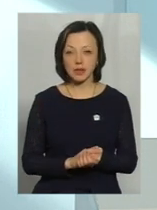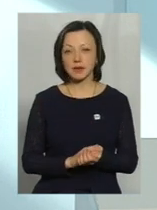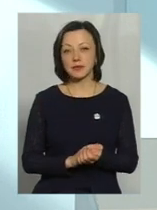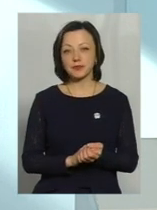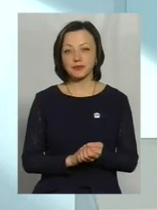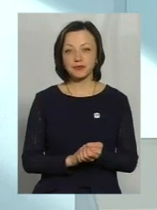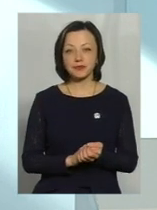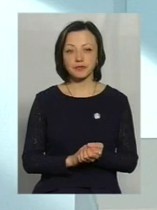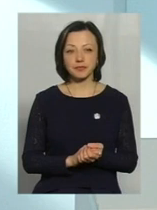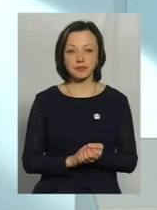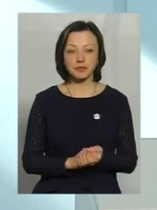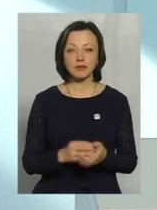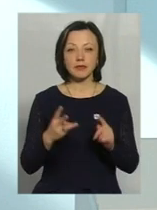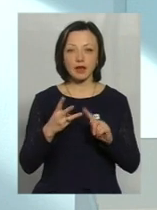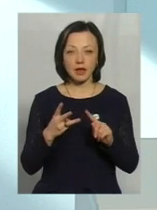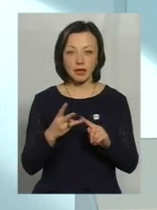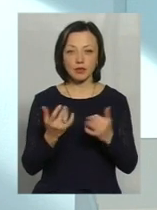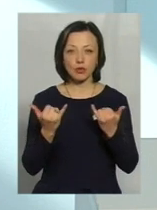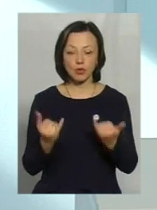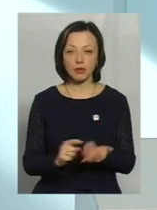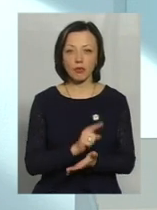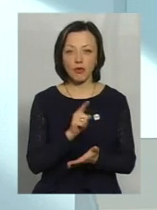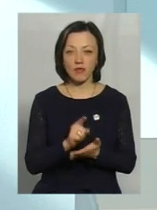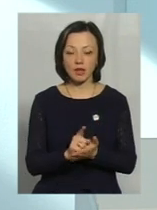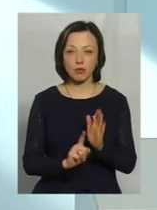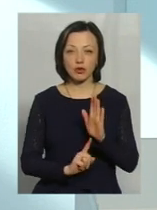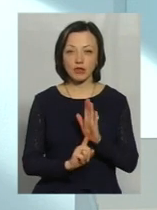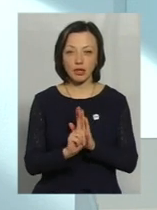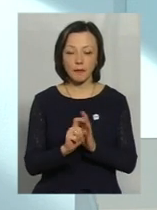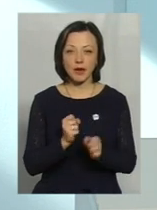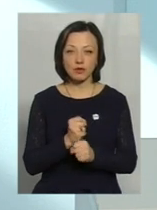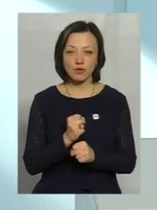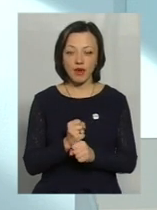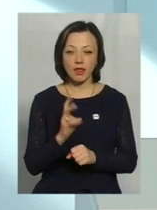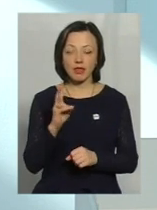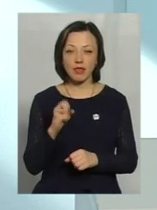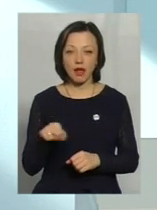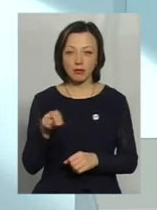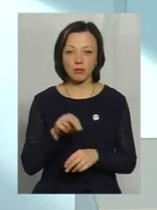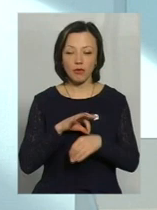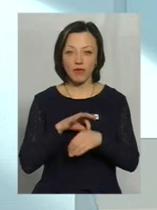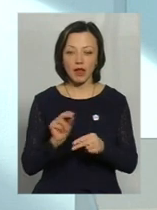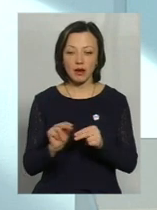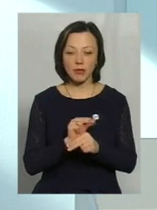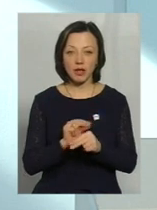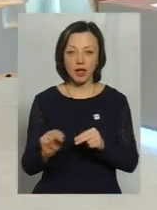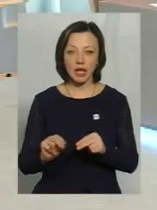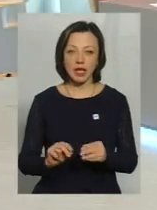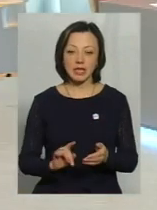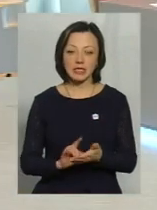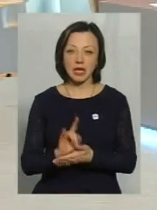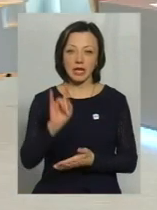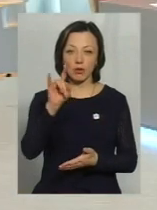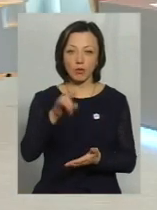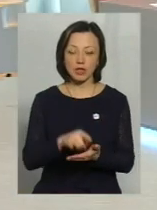в стані. Третє, ми сьогодні повинні почати працювати над проведенням ремонту злітно-посадкової